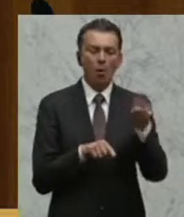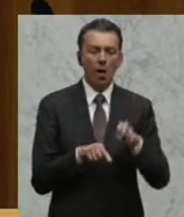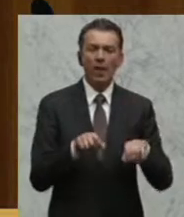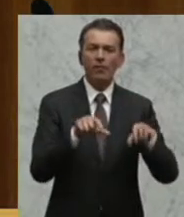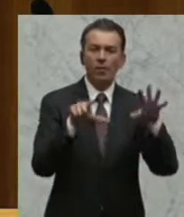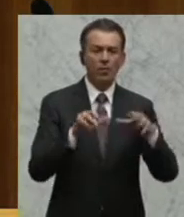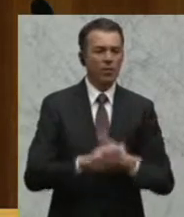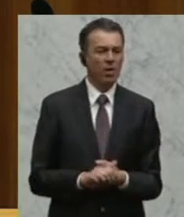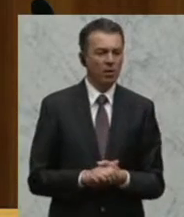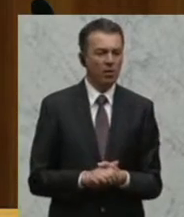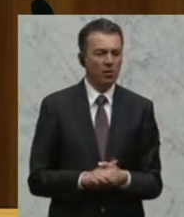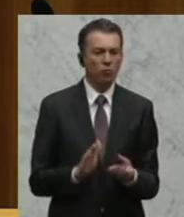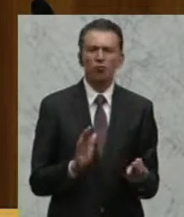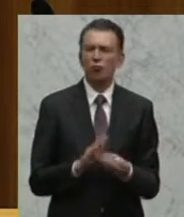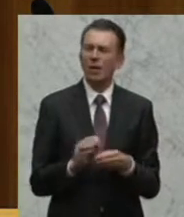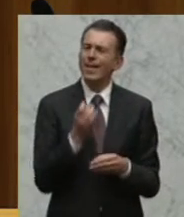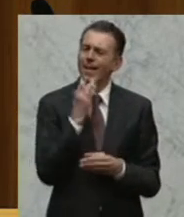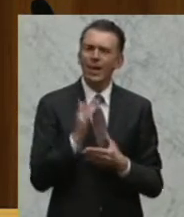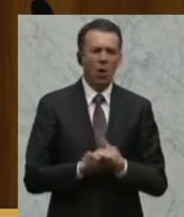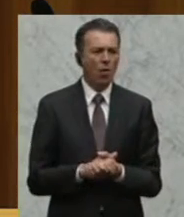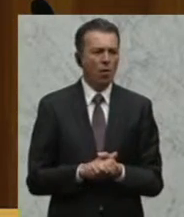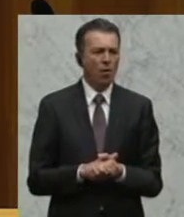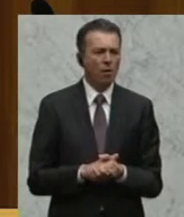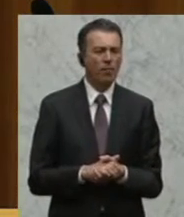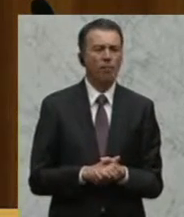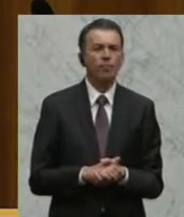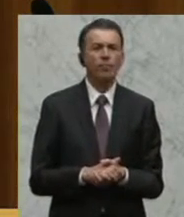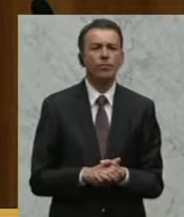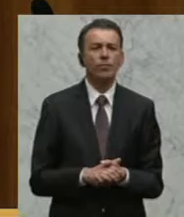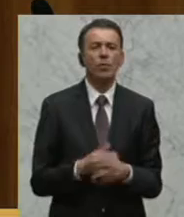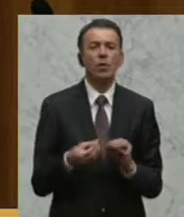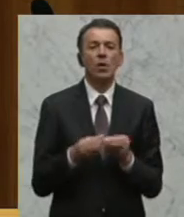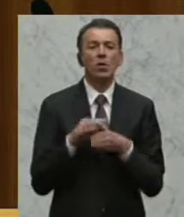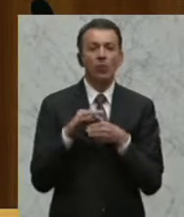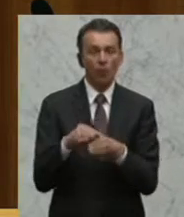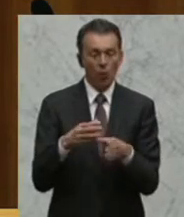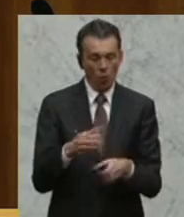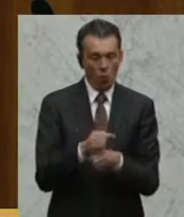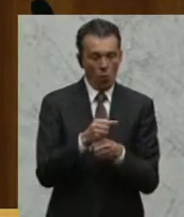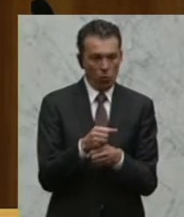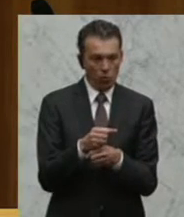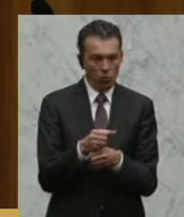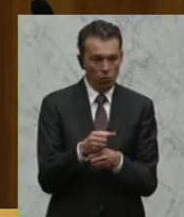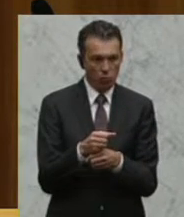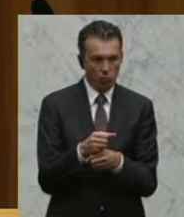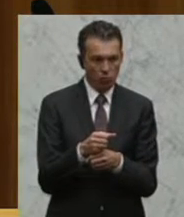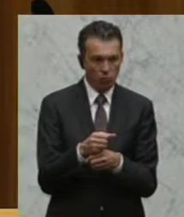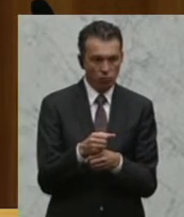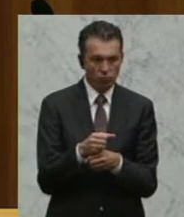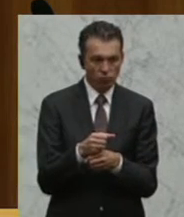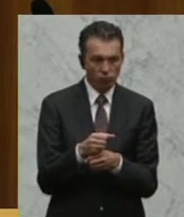gibt es auch den Paragraph 17, da steht ganz genau drinnen, das fragt ist der Geschäftsführer der Holding, an die Weisungen